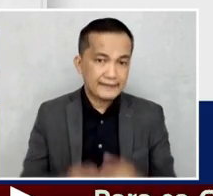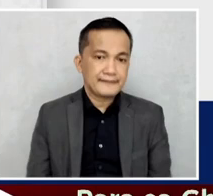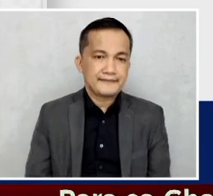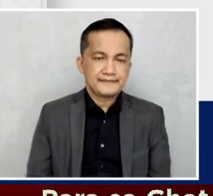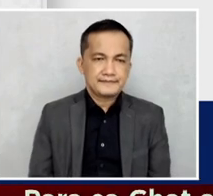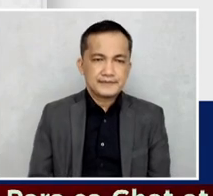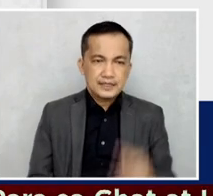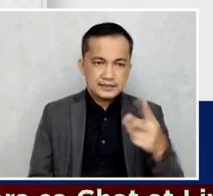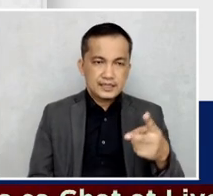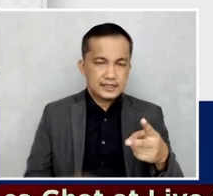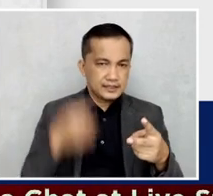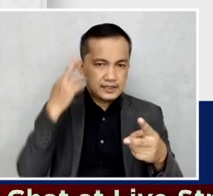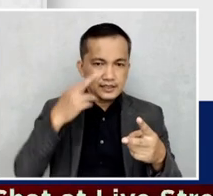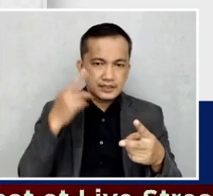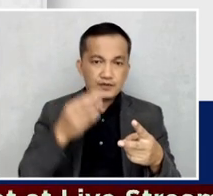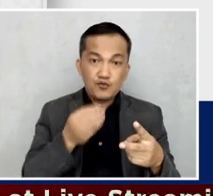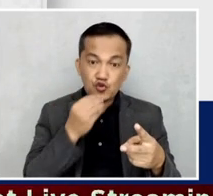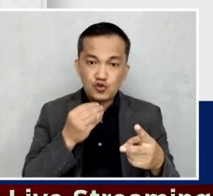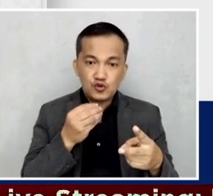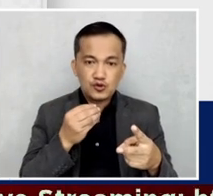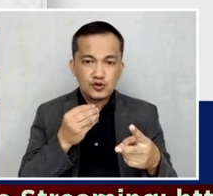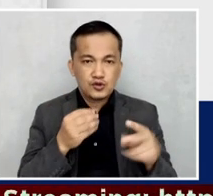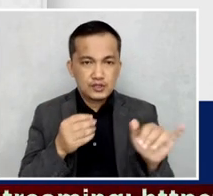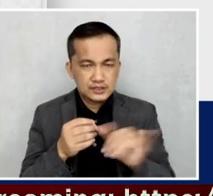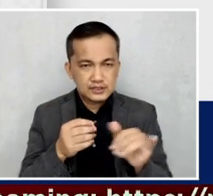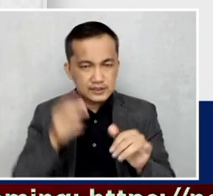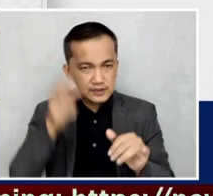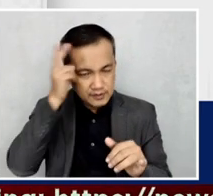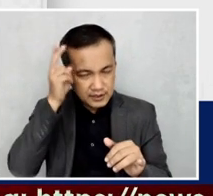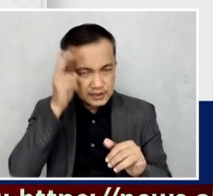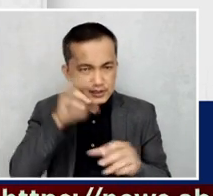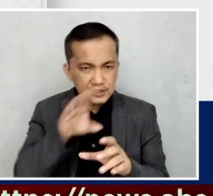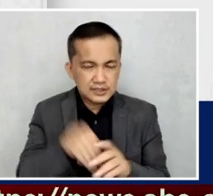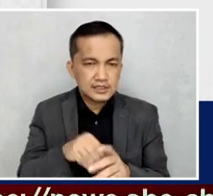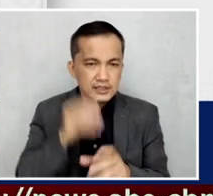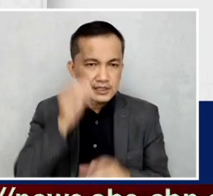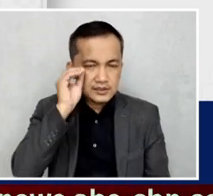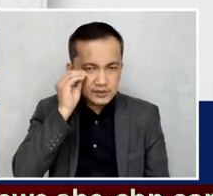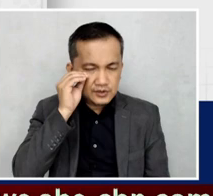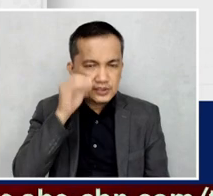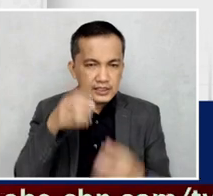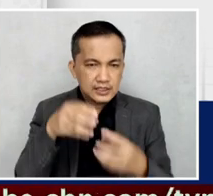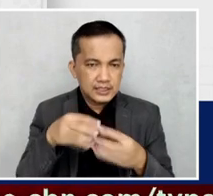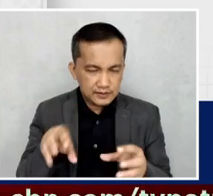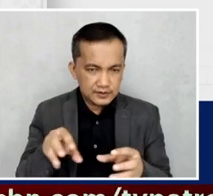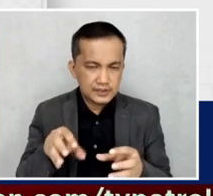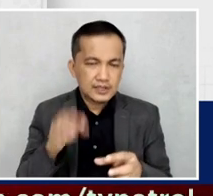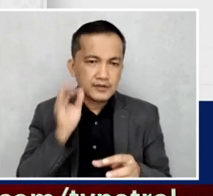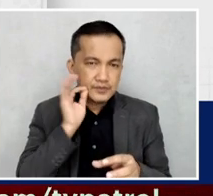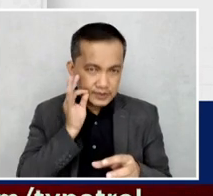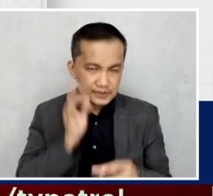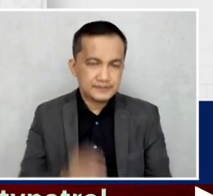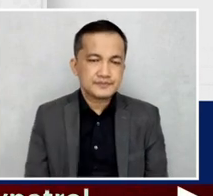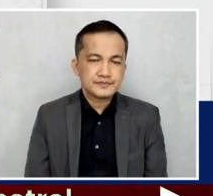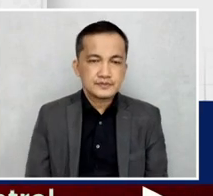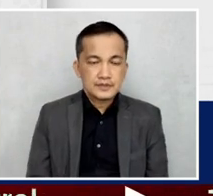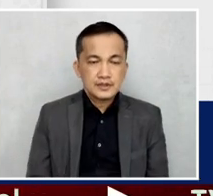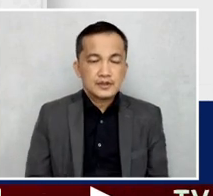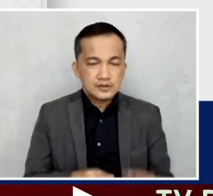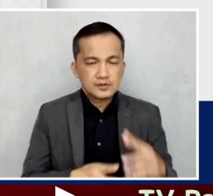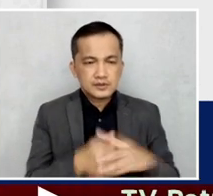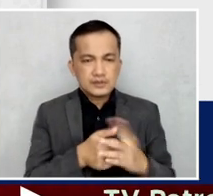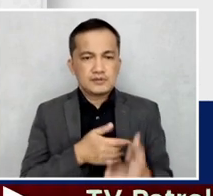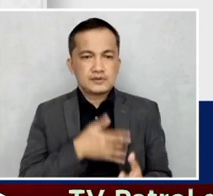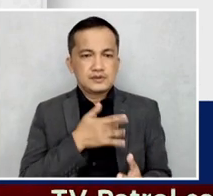pangalawang rason, pagkain tulad ng gulay kasama ang sibuyas, itlog at prutas. Lumabas na mas ramdam ito